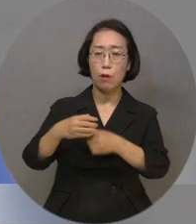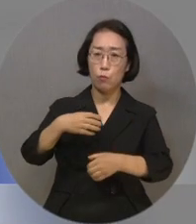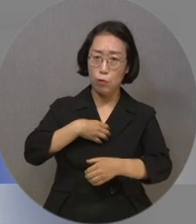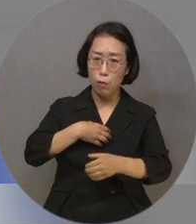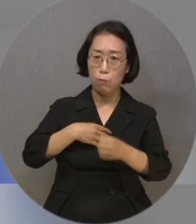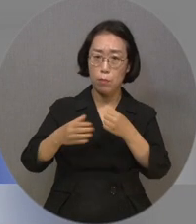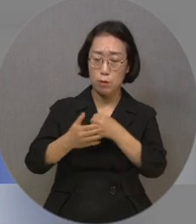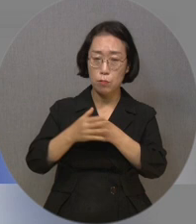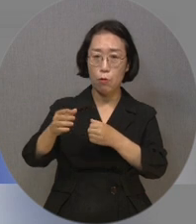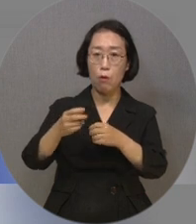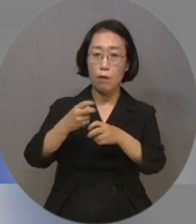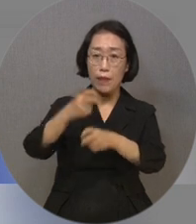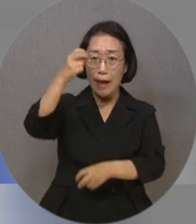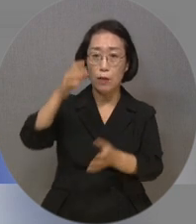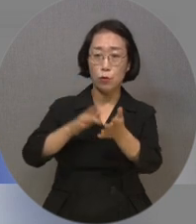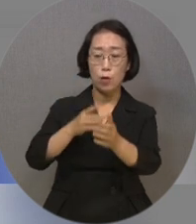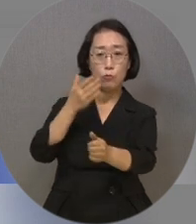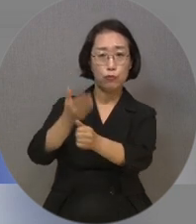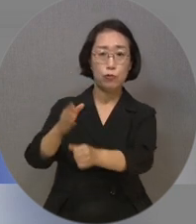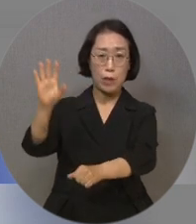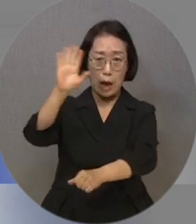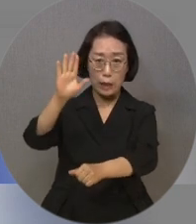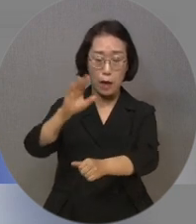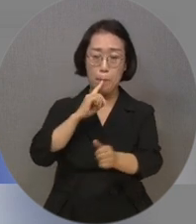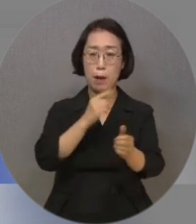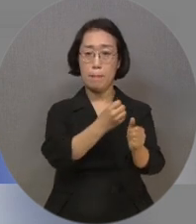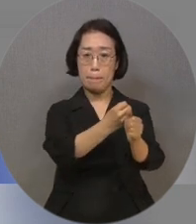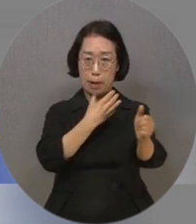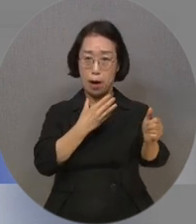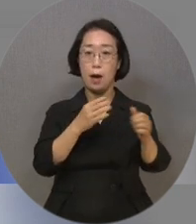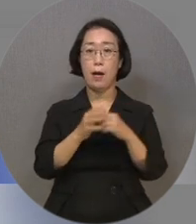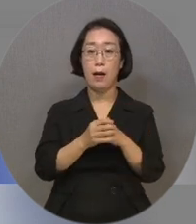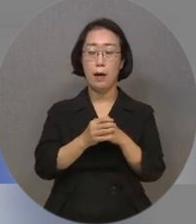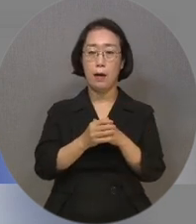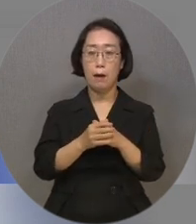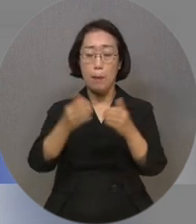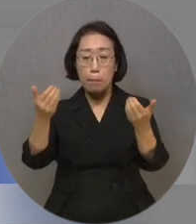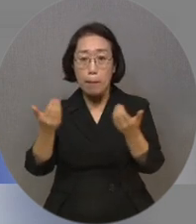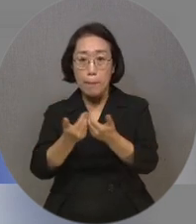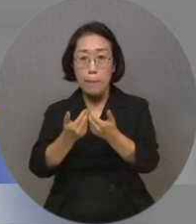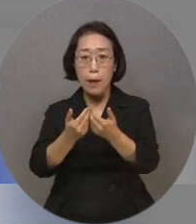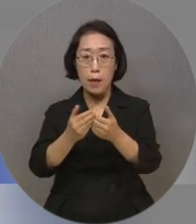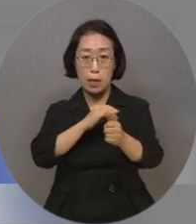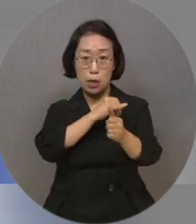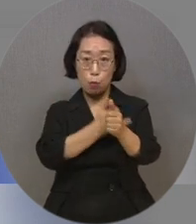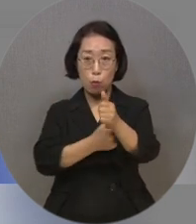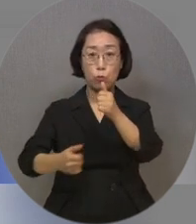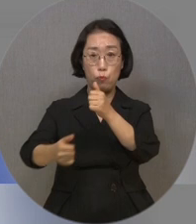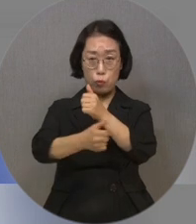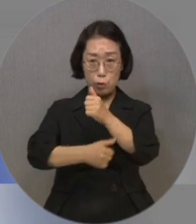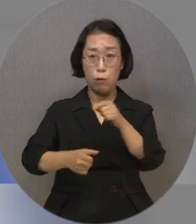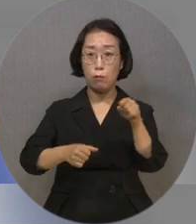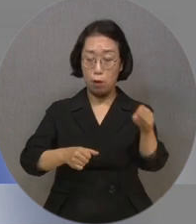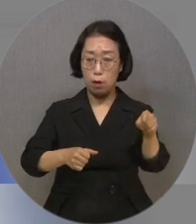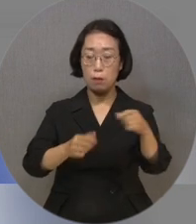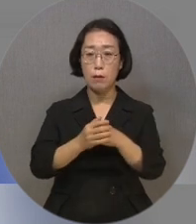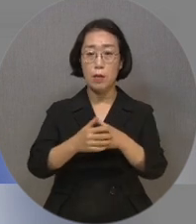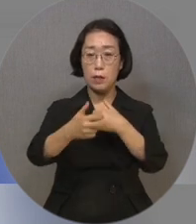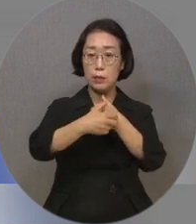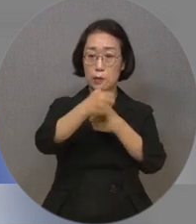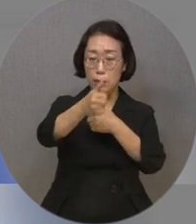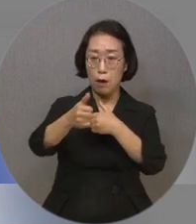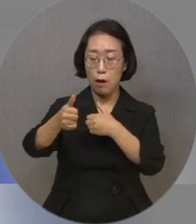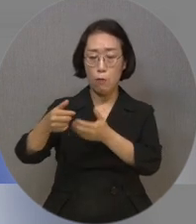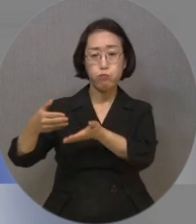진정인에게이 다이어트 약을 처방하지 않았다고 주장하고 있습니다 반면 인권위는 피진정인이 의사가